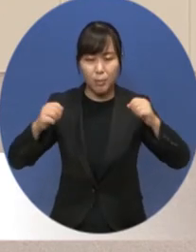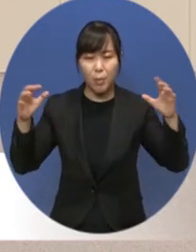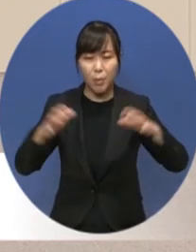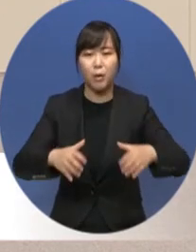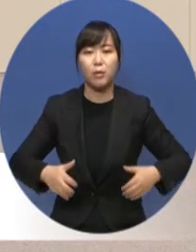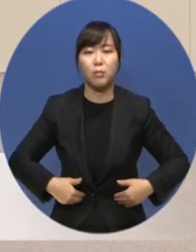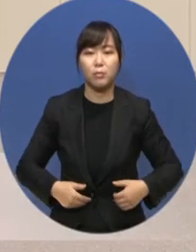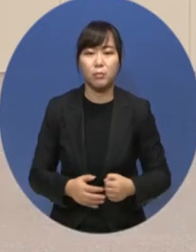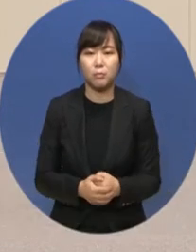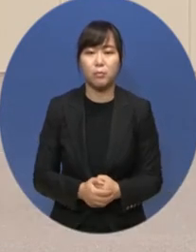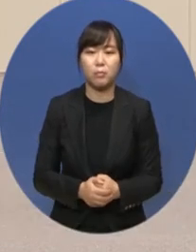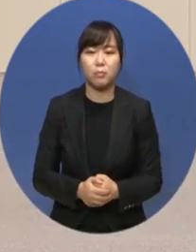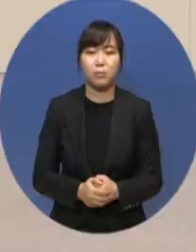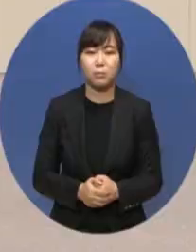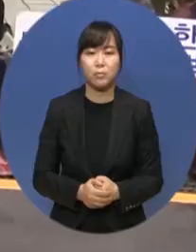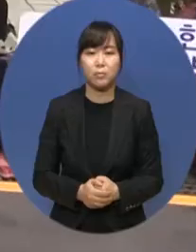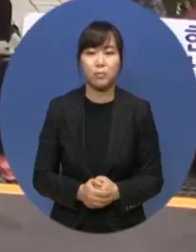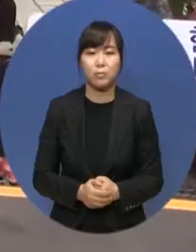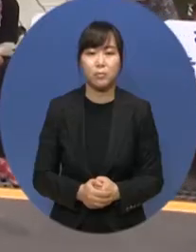모아야 하겠습니다.